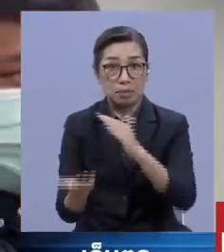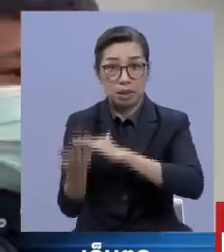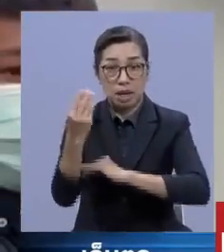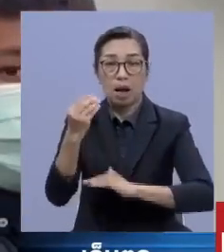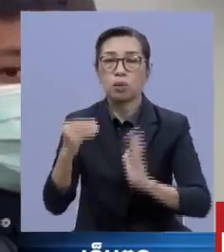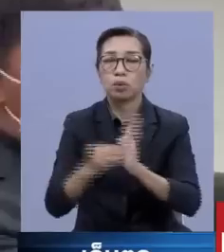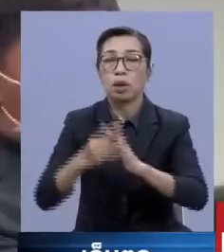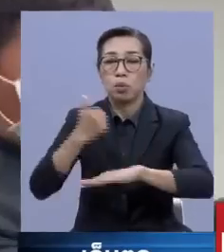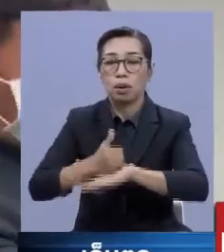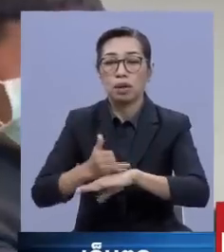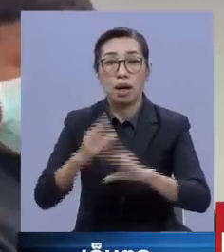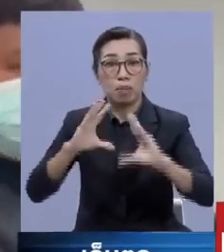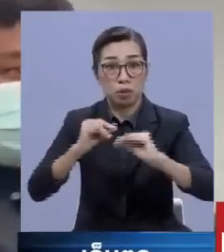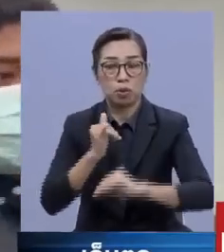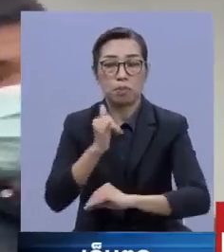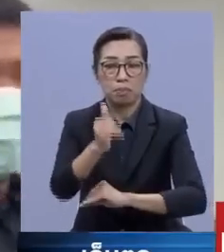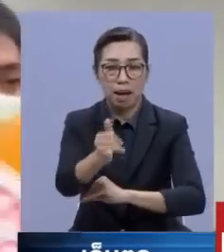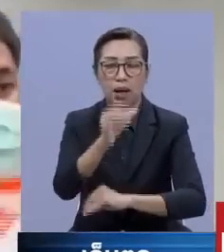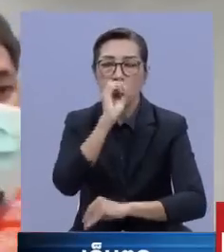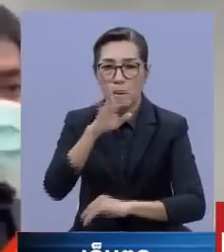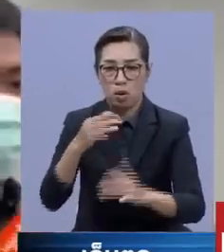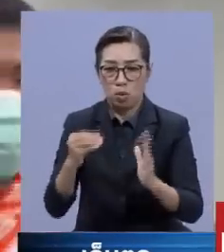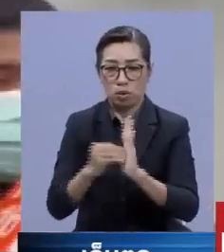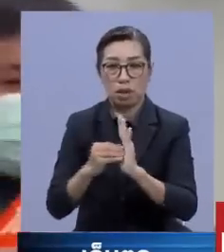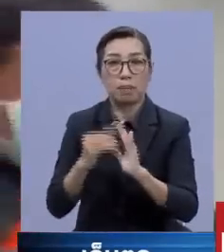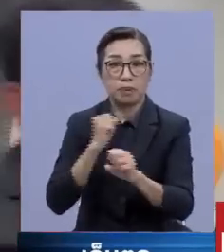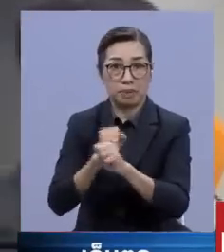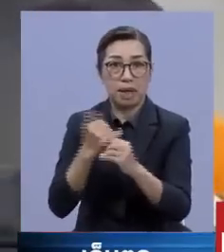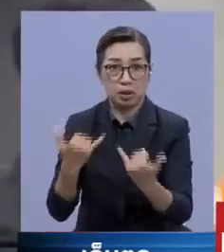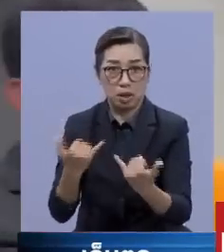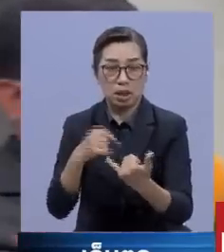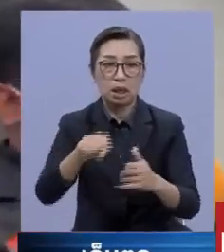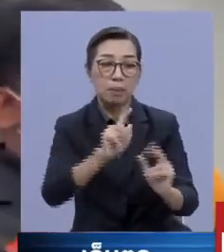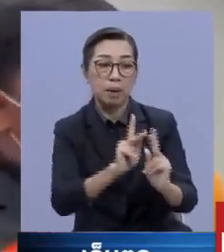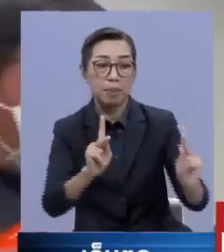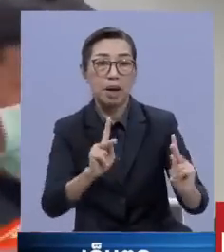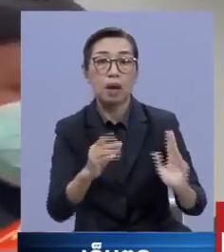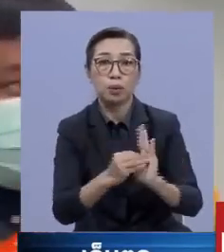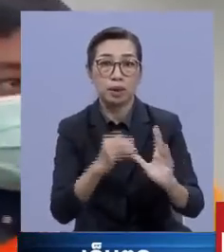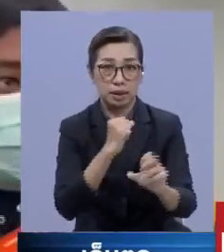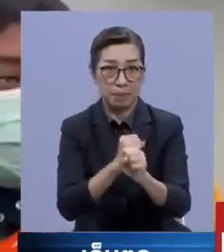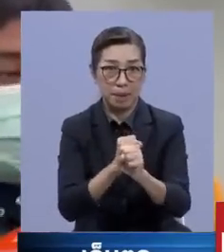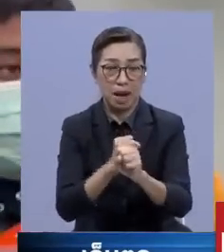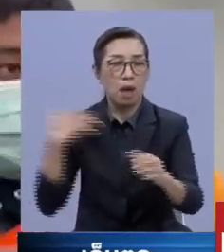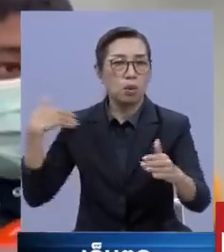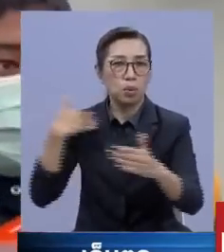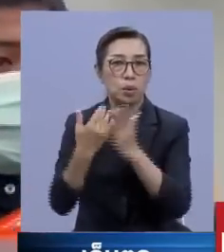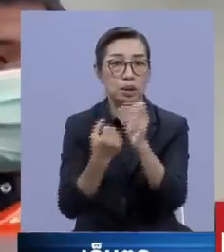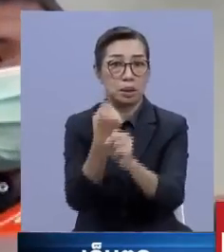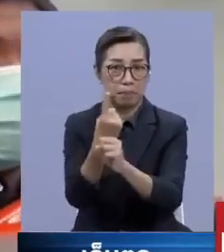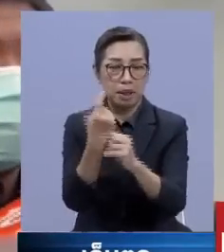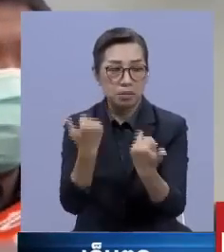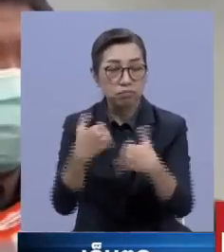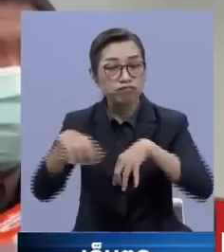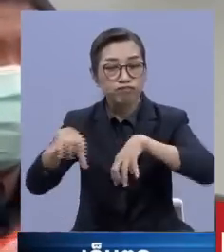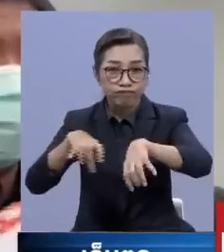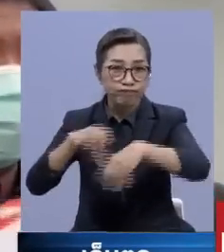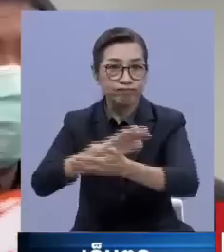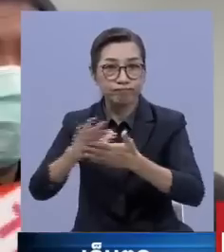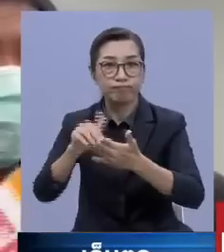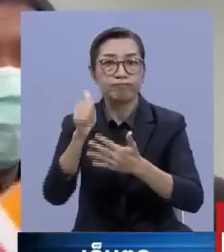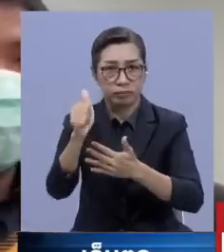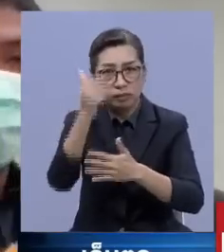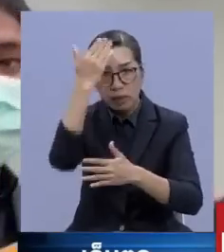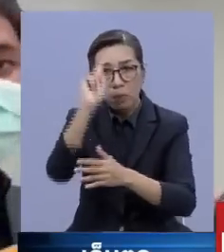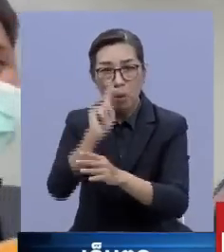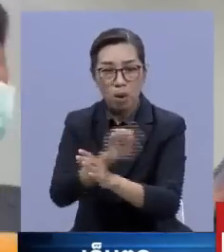มนะคะและก็บอกว่าการทำงานของกรุงเทพมหานครและก็สภากรุงเทพมหานครตลอด1ปีที่ผ่านมานั้นก็เป็นไปได้ด้วยดีเพราะว่าตล